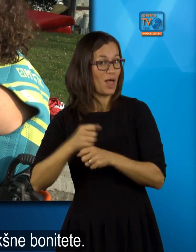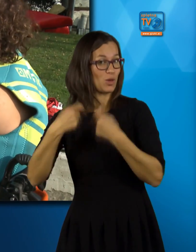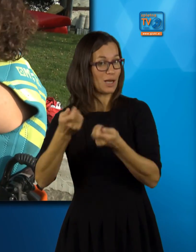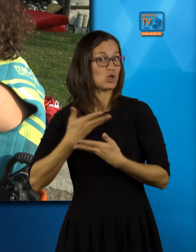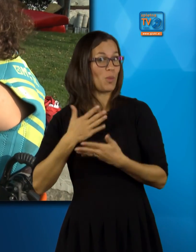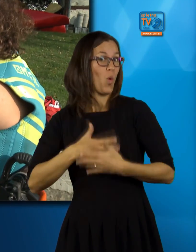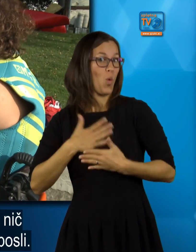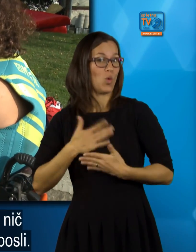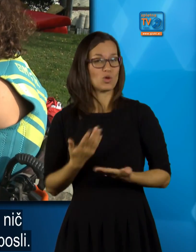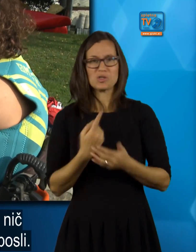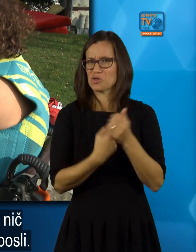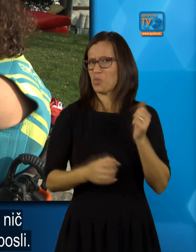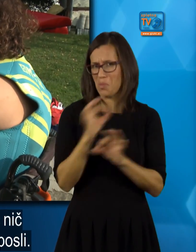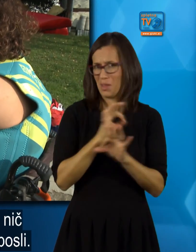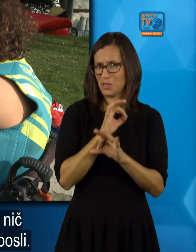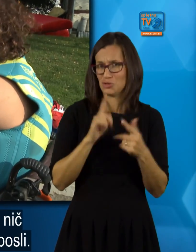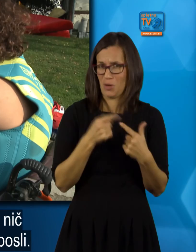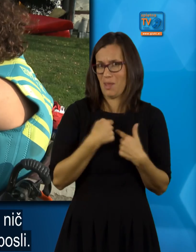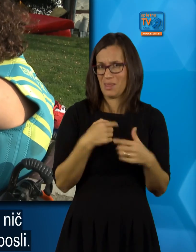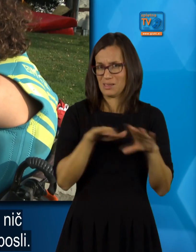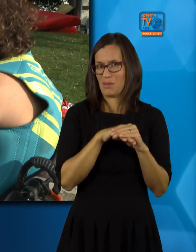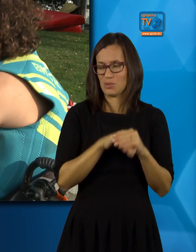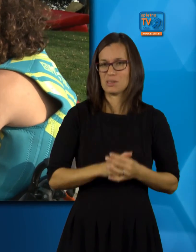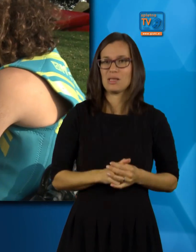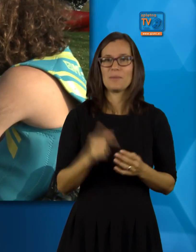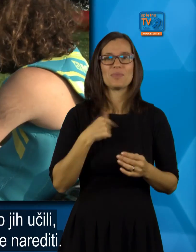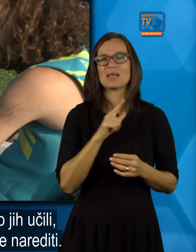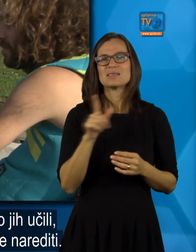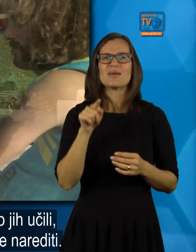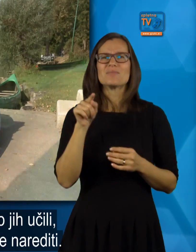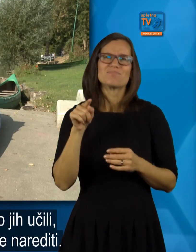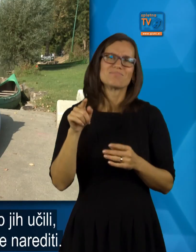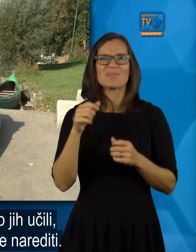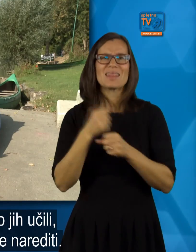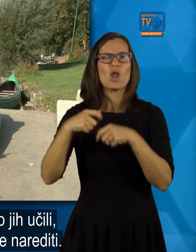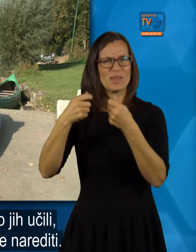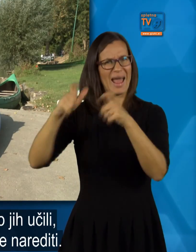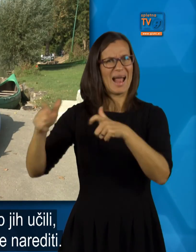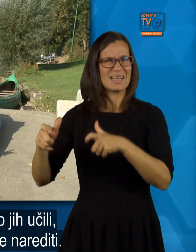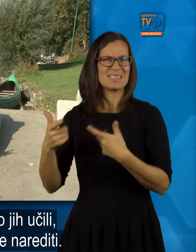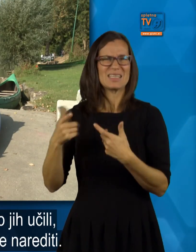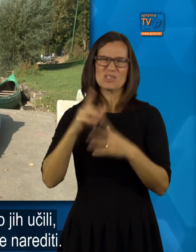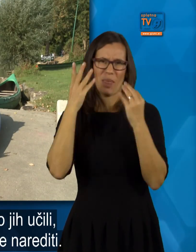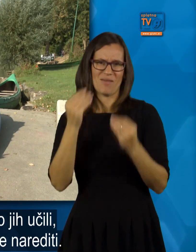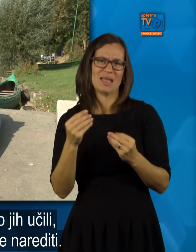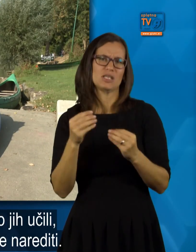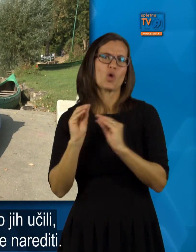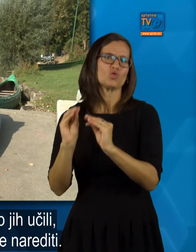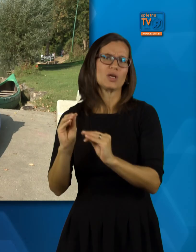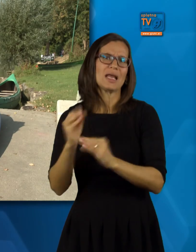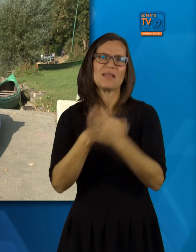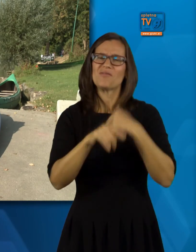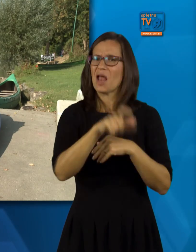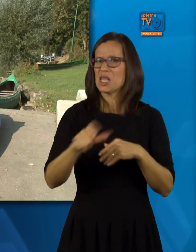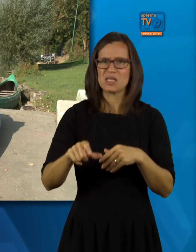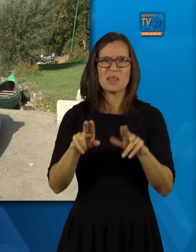dobi, zagobi pa mislim, da čisto nič ne, če mene zaposli. Pa niso navadni, ne, ker so jih učili, da invalid nič ne more